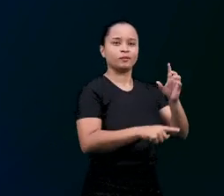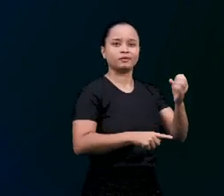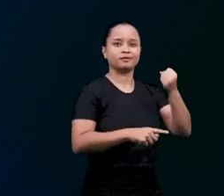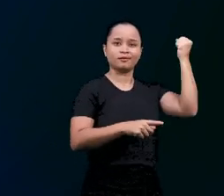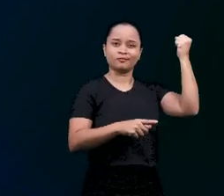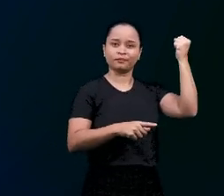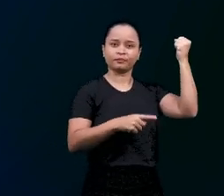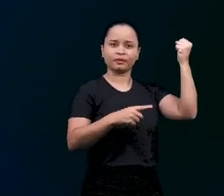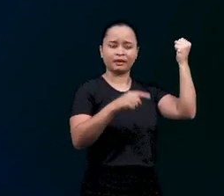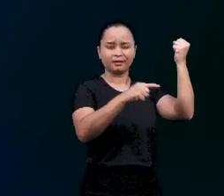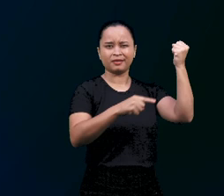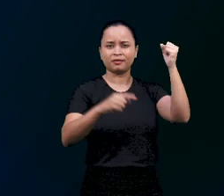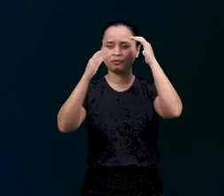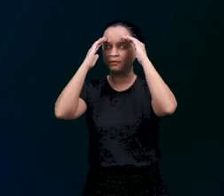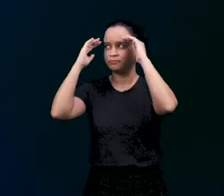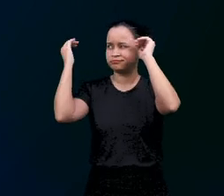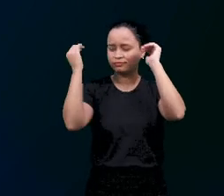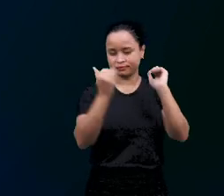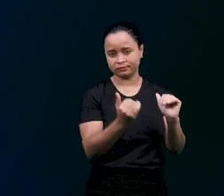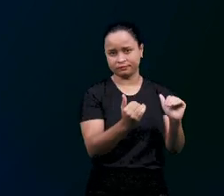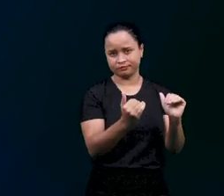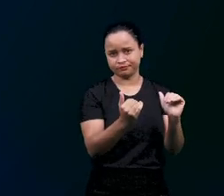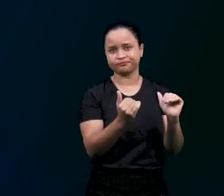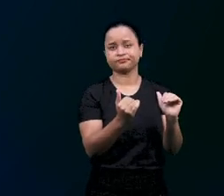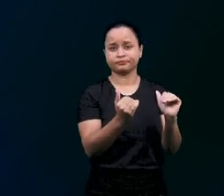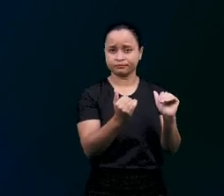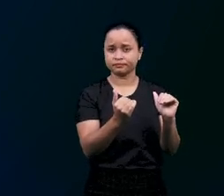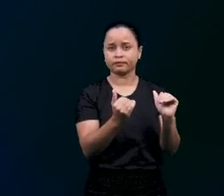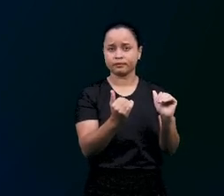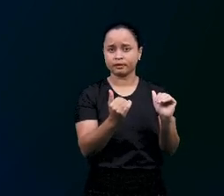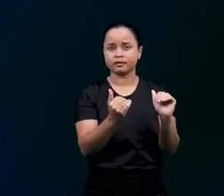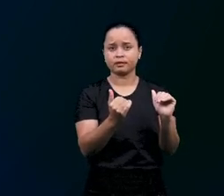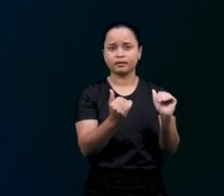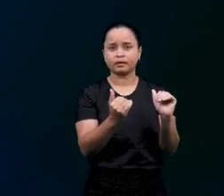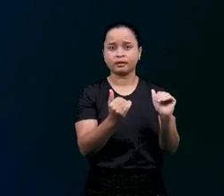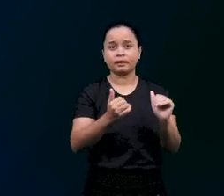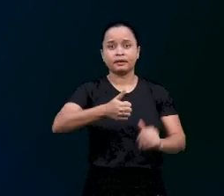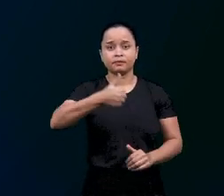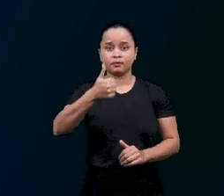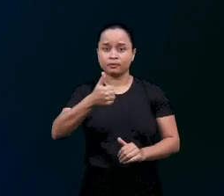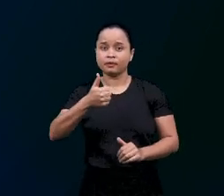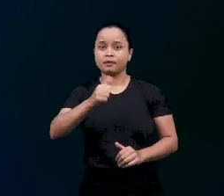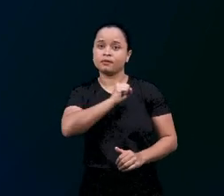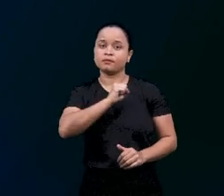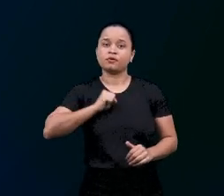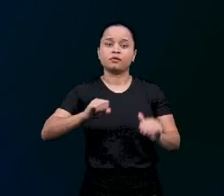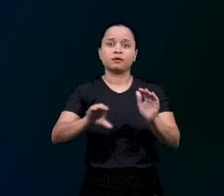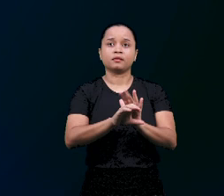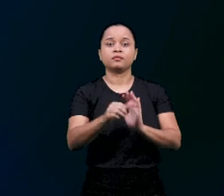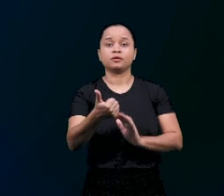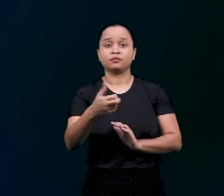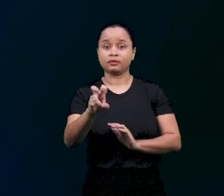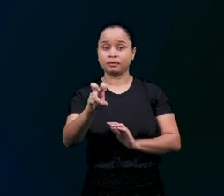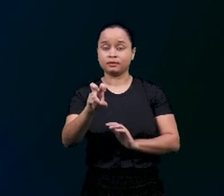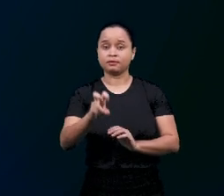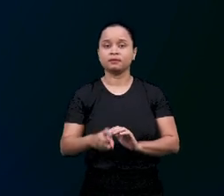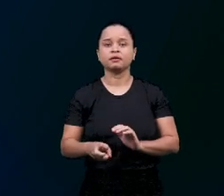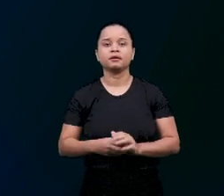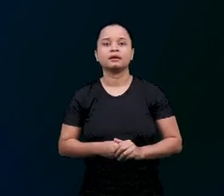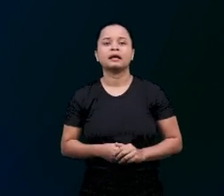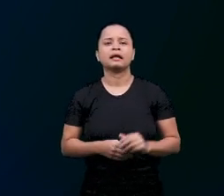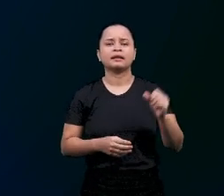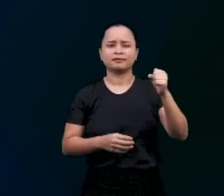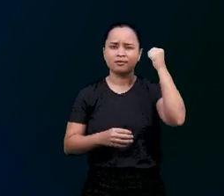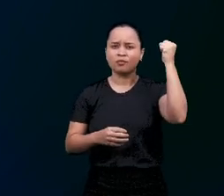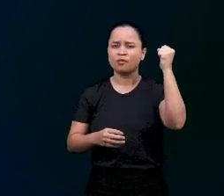de désobéissance à Dieu. En 1 Samuel chapitre 15, Saül, il ne répond pas en